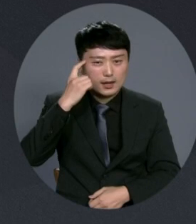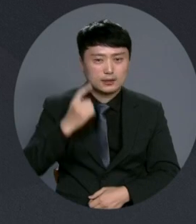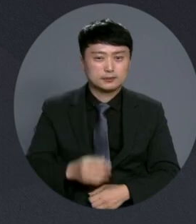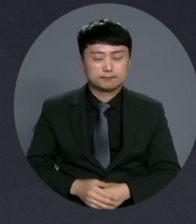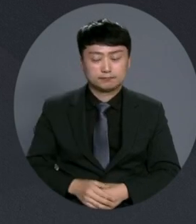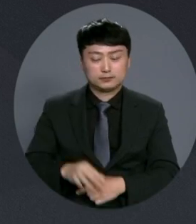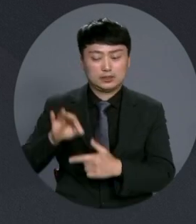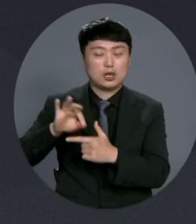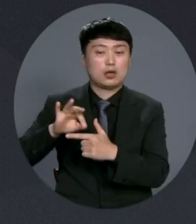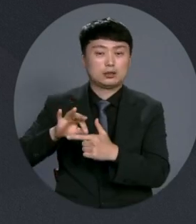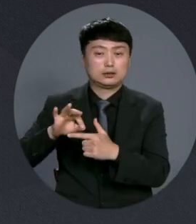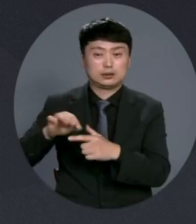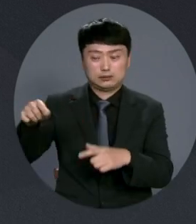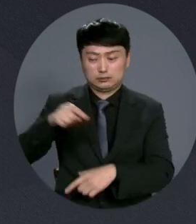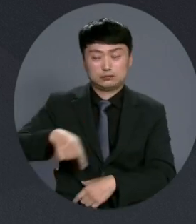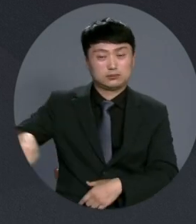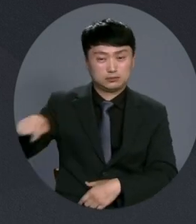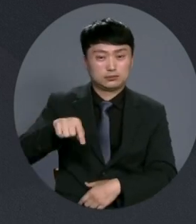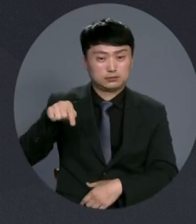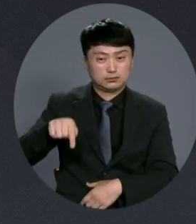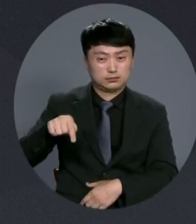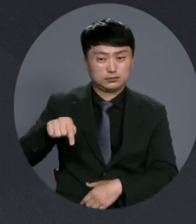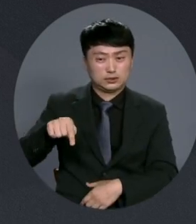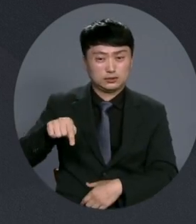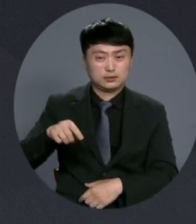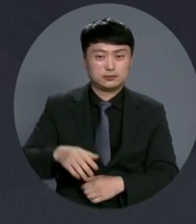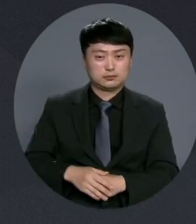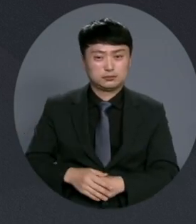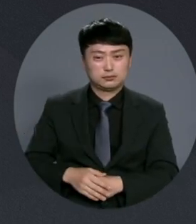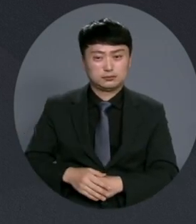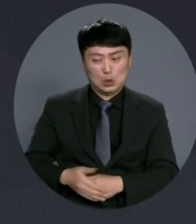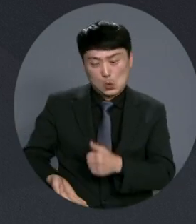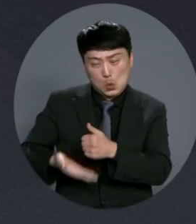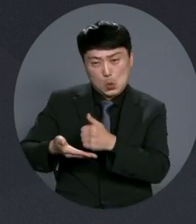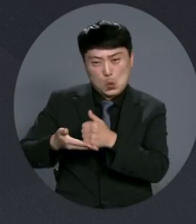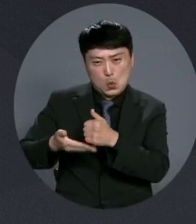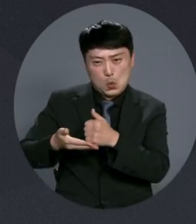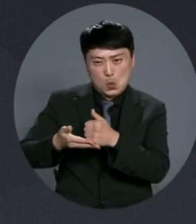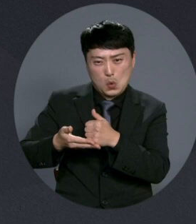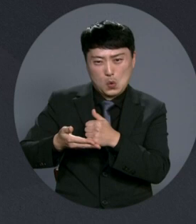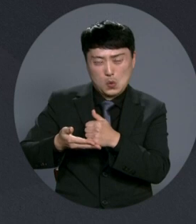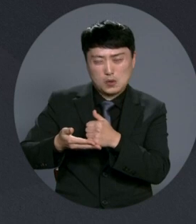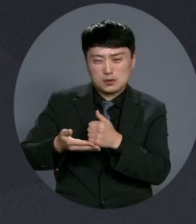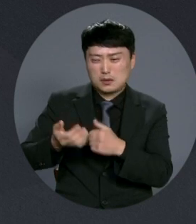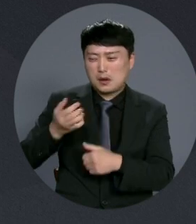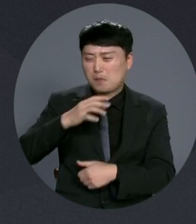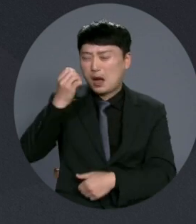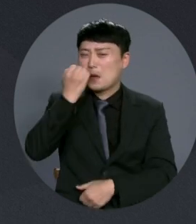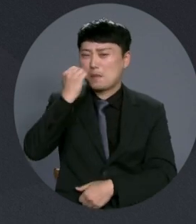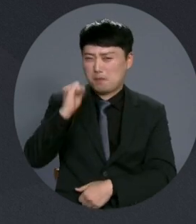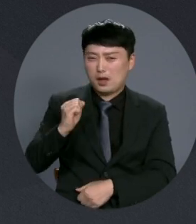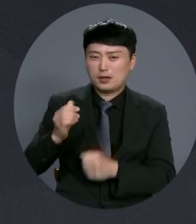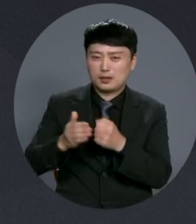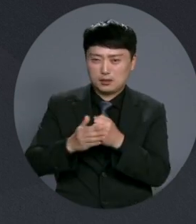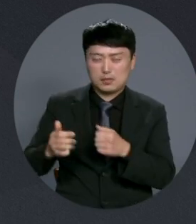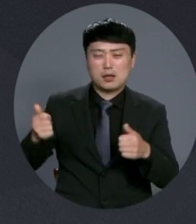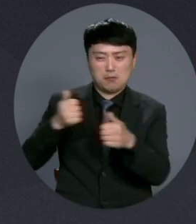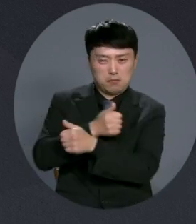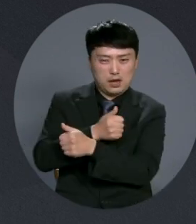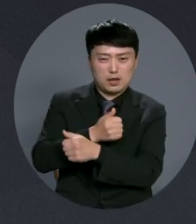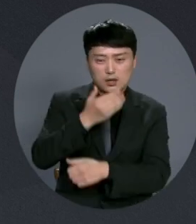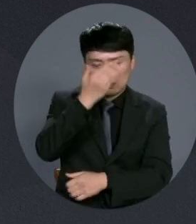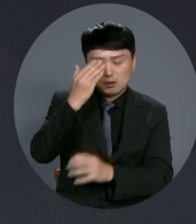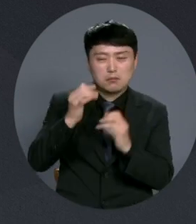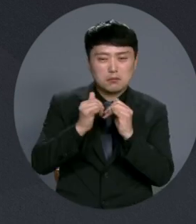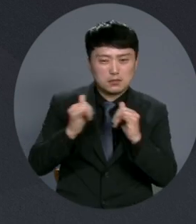영남 쪽에는 이제 상당히 쉽게 당선되니까 세대 교체도 좀 하고 좀